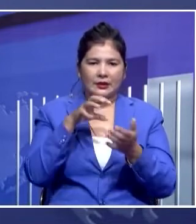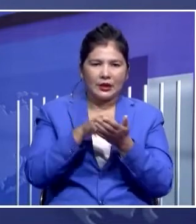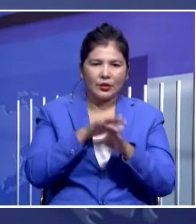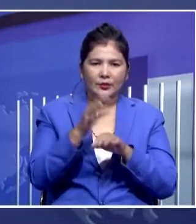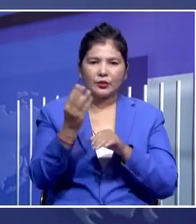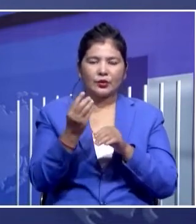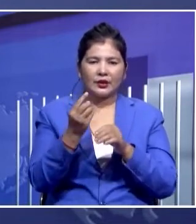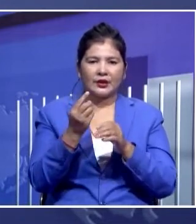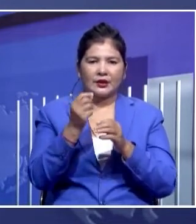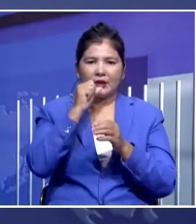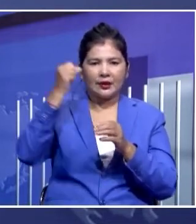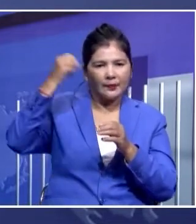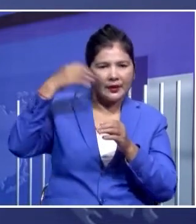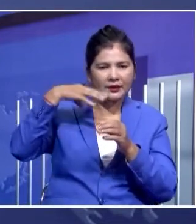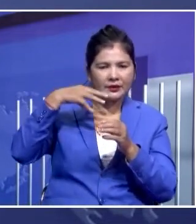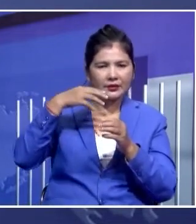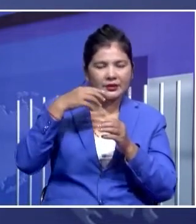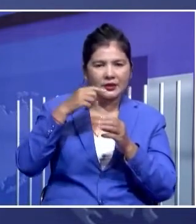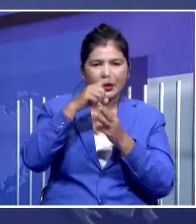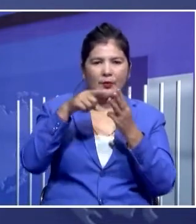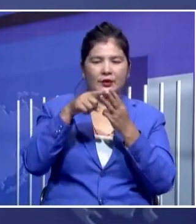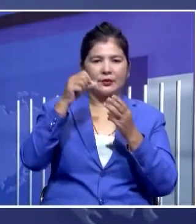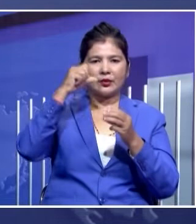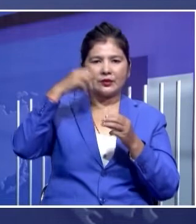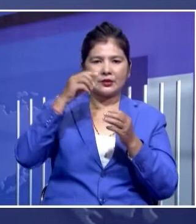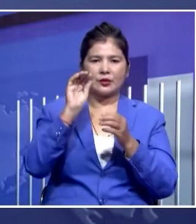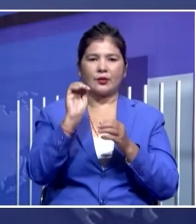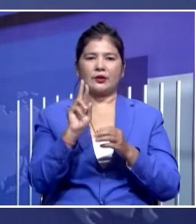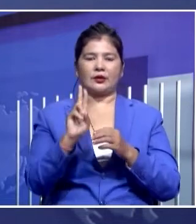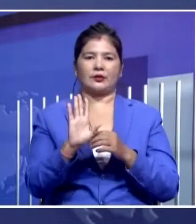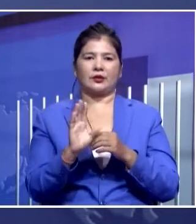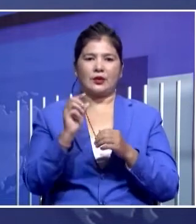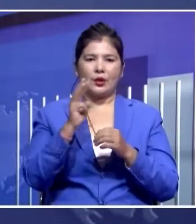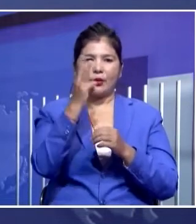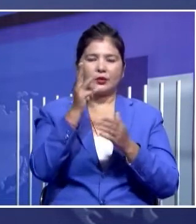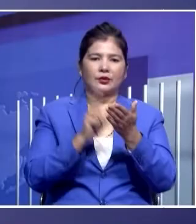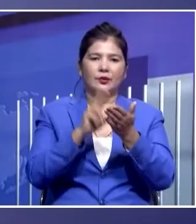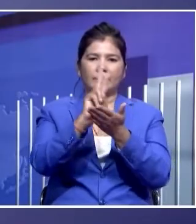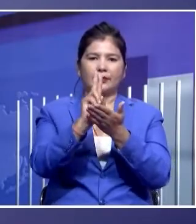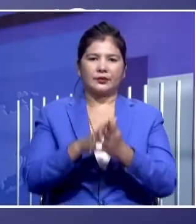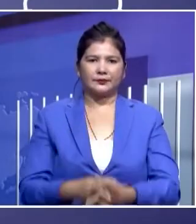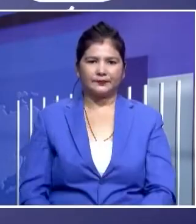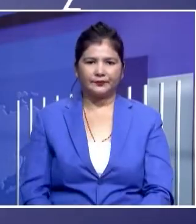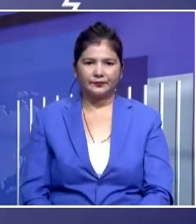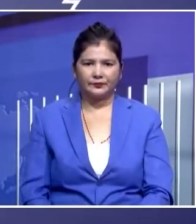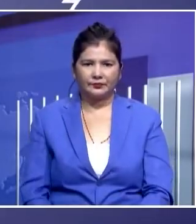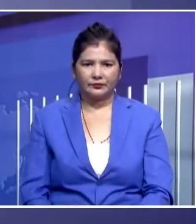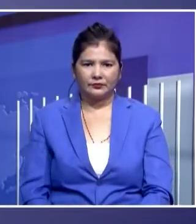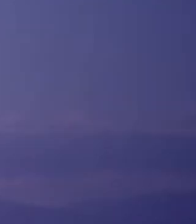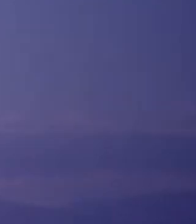स्थानहरूमा मेघगर्जन चट्याङसहित हल्कादेखि मध्यम वर्षाको सम्भावना रहेको छ। अब मौसम सम्बन्धी थप विवरण।